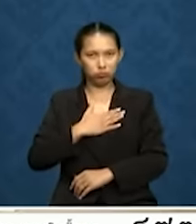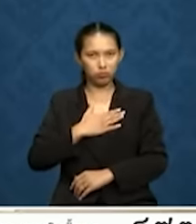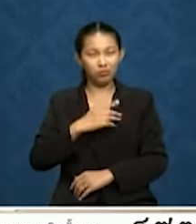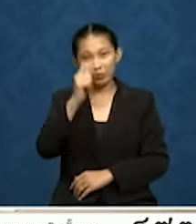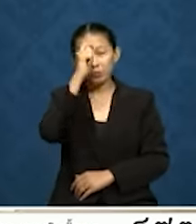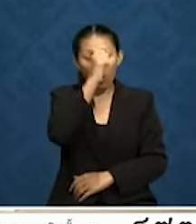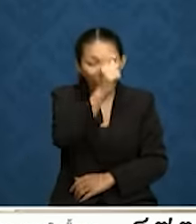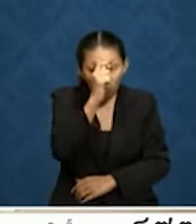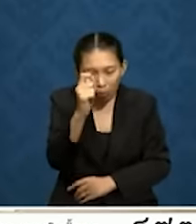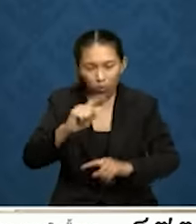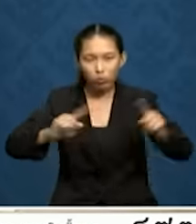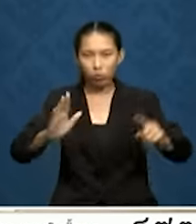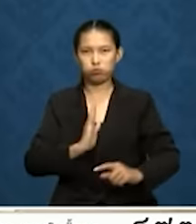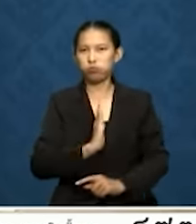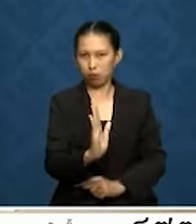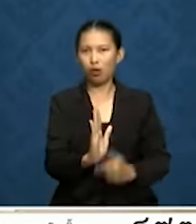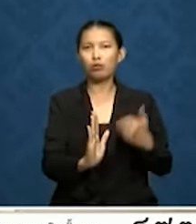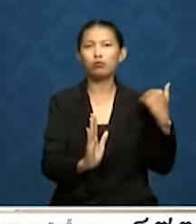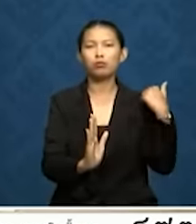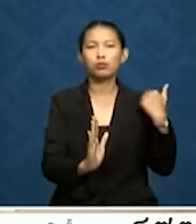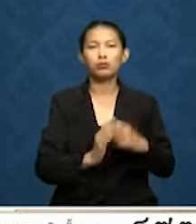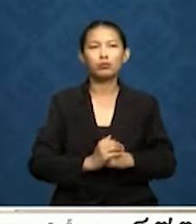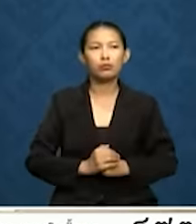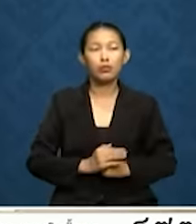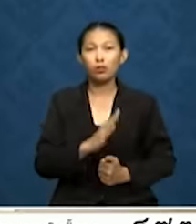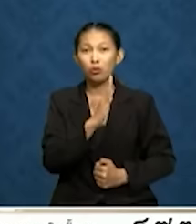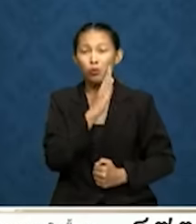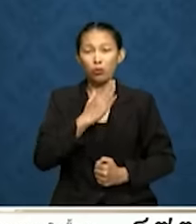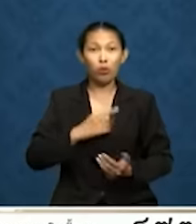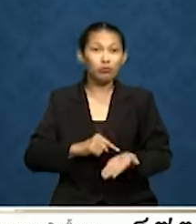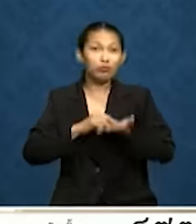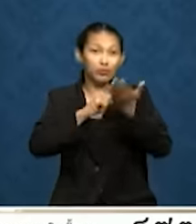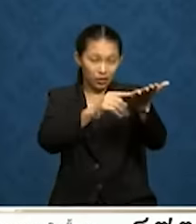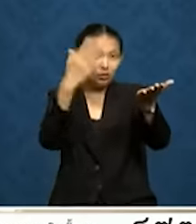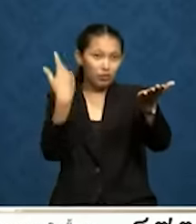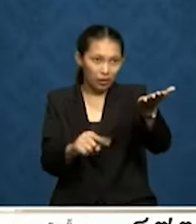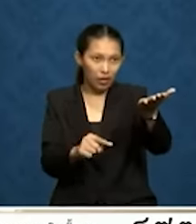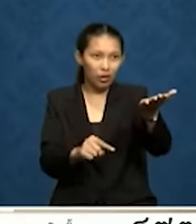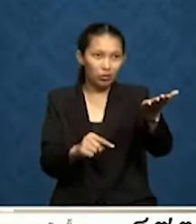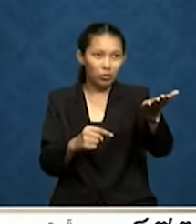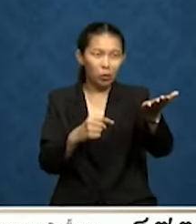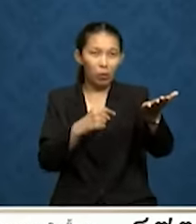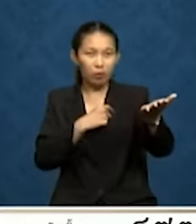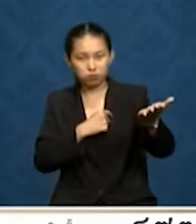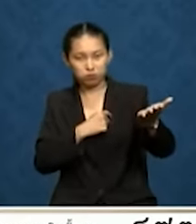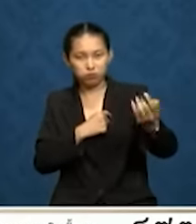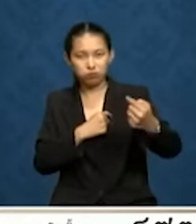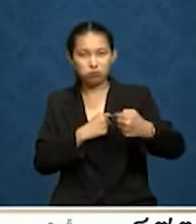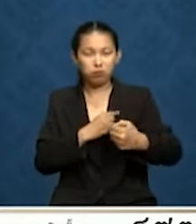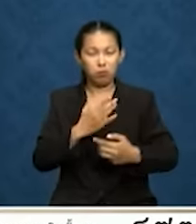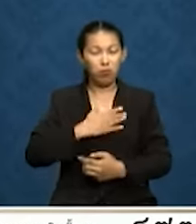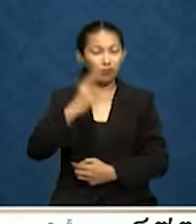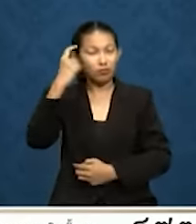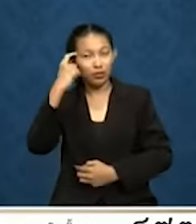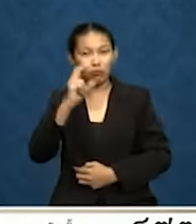พนับถือกันเพียงใดก็ตามสิ่งที่ผมเสนอไปแล้วด้วยจิตวิญญาณด้วยความคิดของ